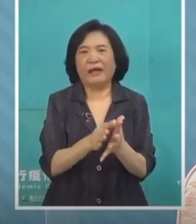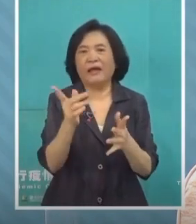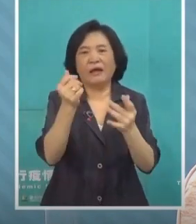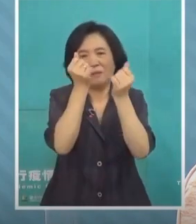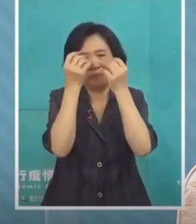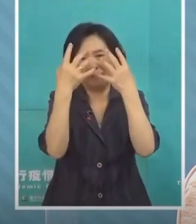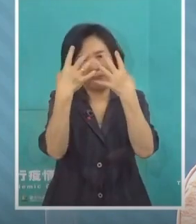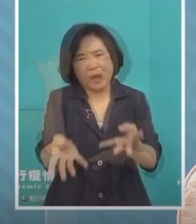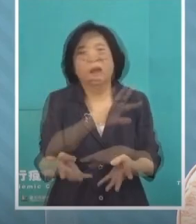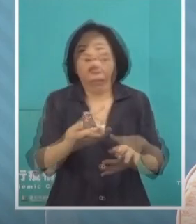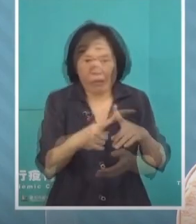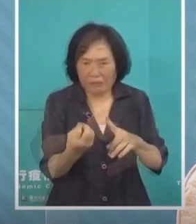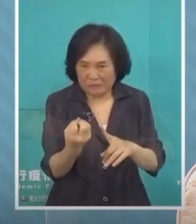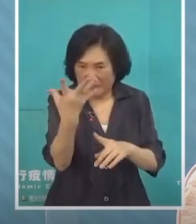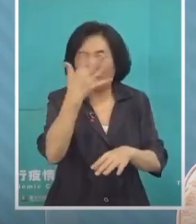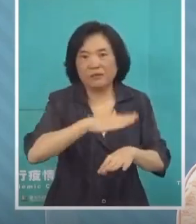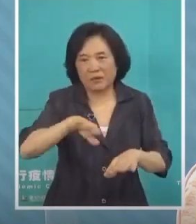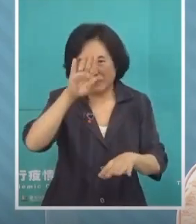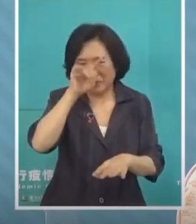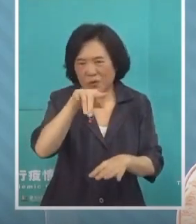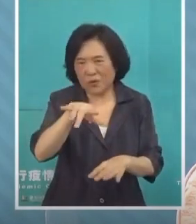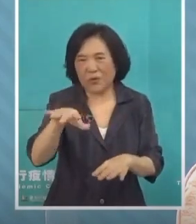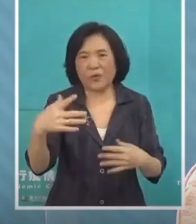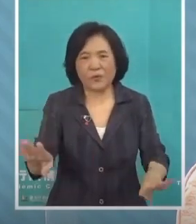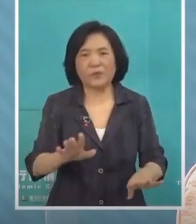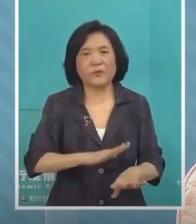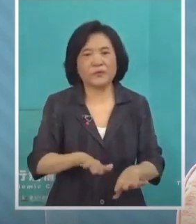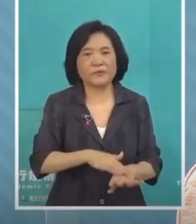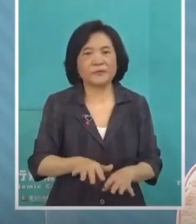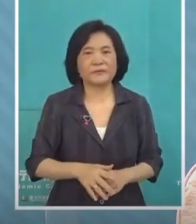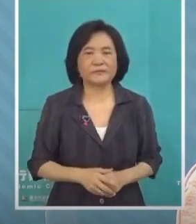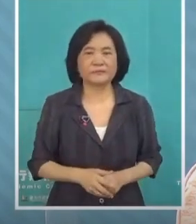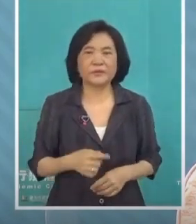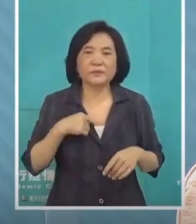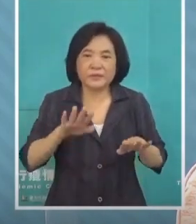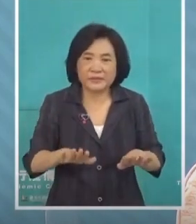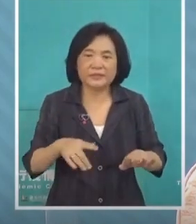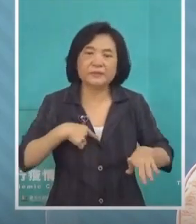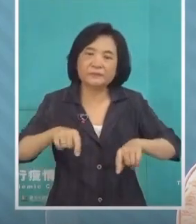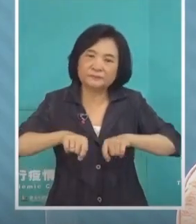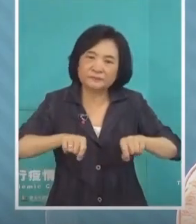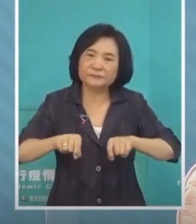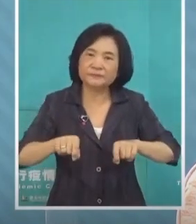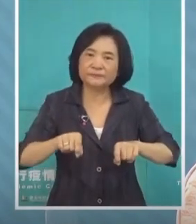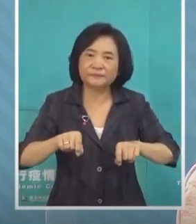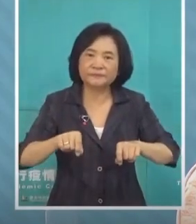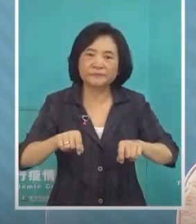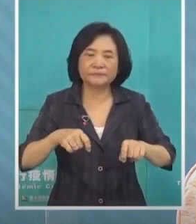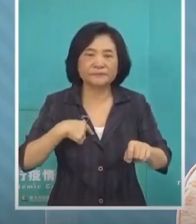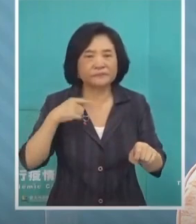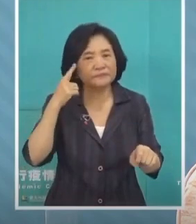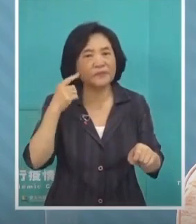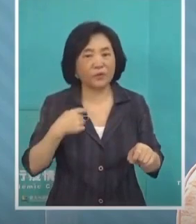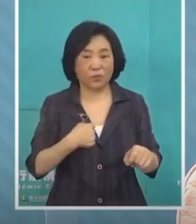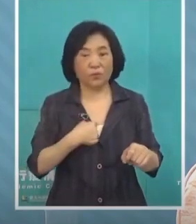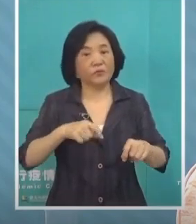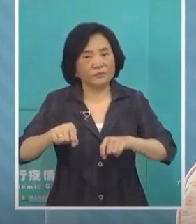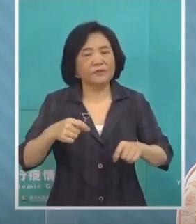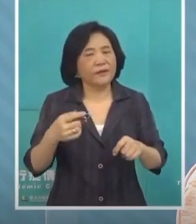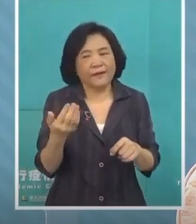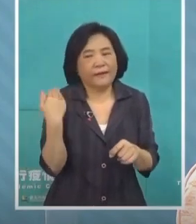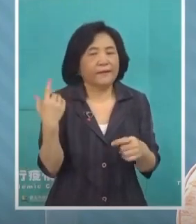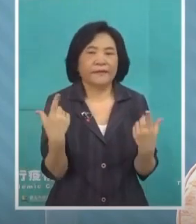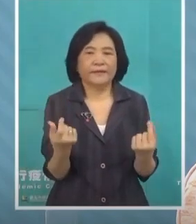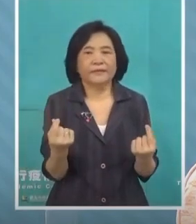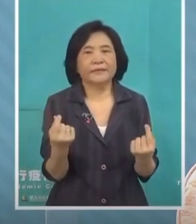人放出去？所以大概目前的策略是这样，还是我觉得我的策略还是没有改变的，